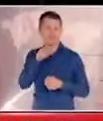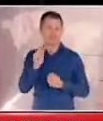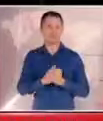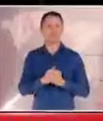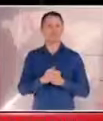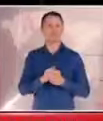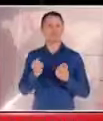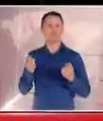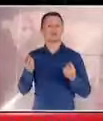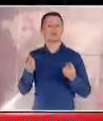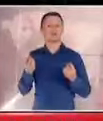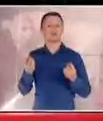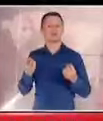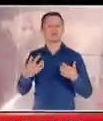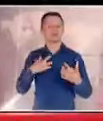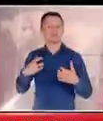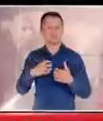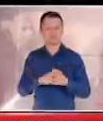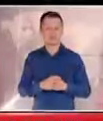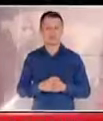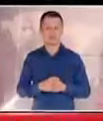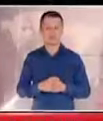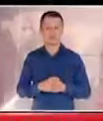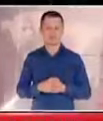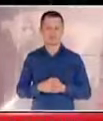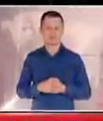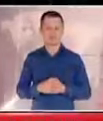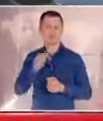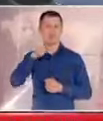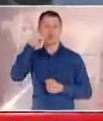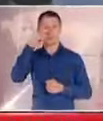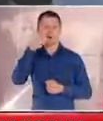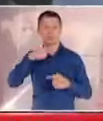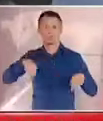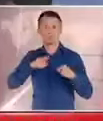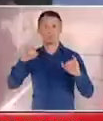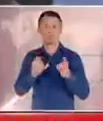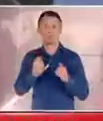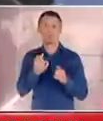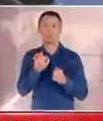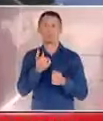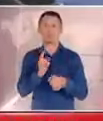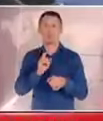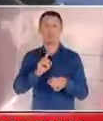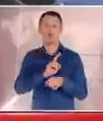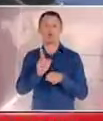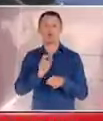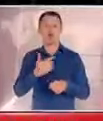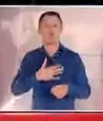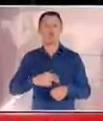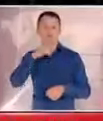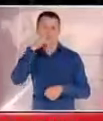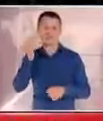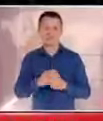film, pentru că sunt din Mangalia, nu sunt turistă. În orașul nostru se întâmplă puține lucruri și am vrut să profit. Proiecția mi s-a